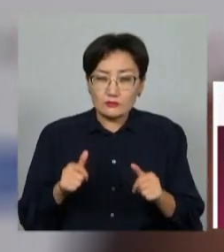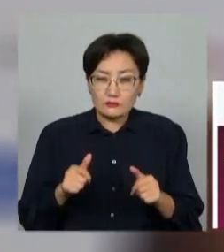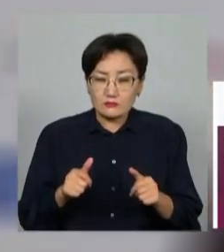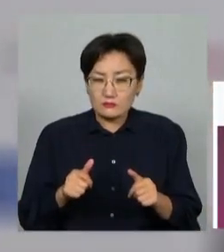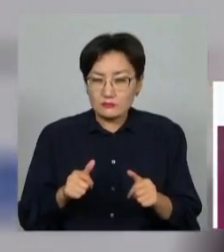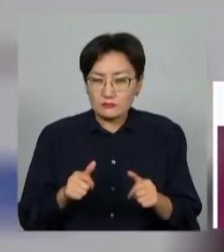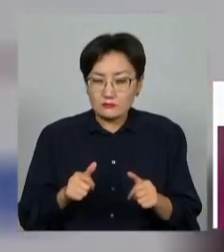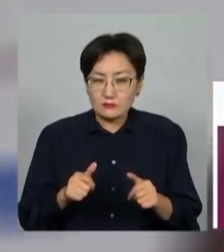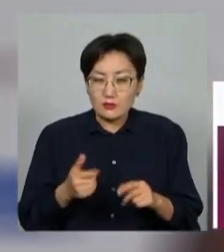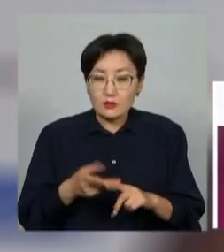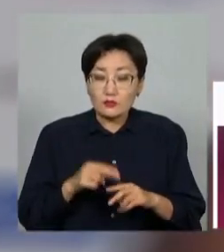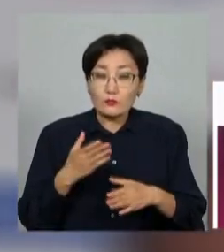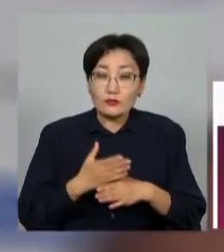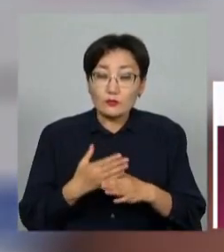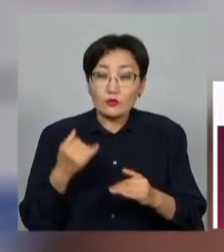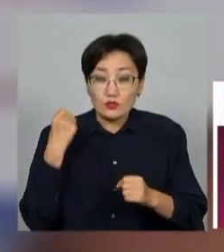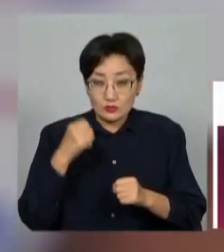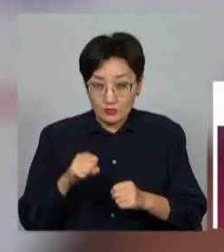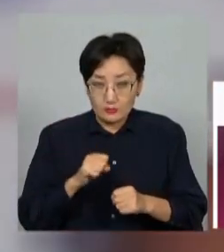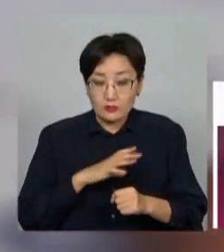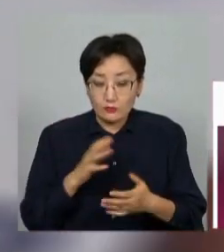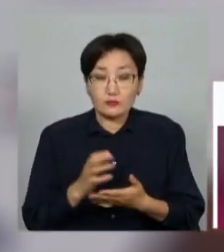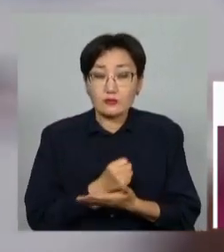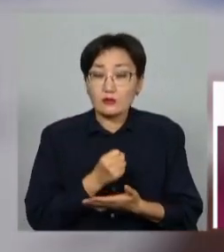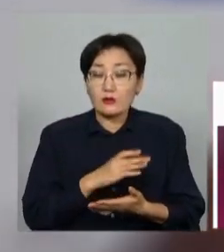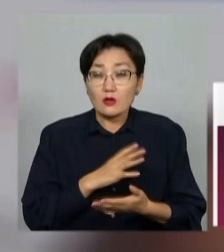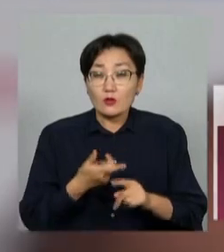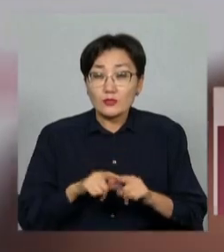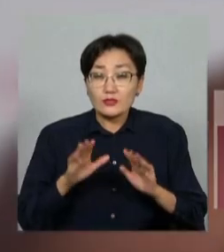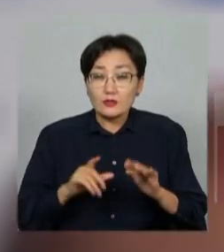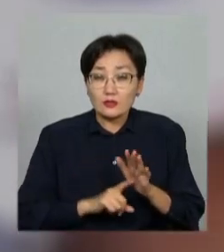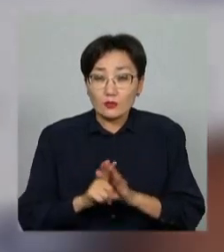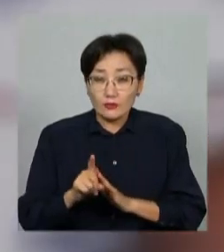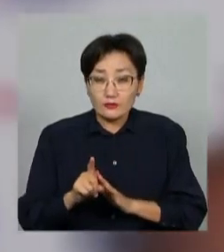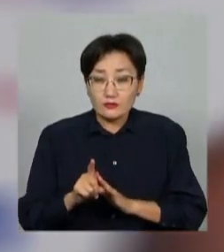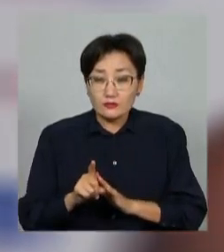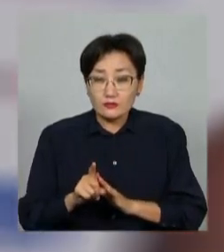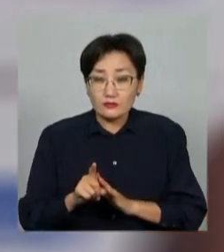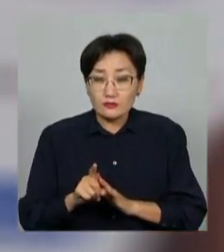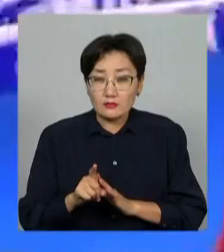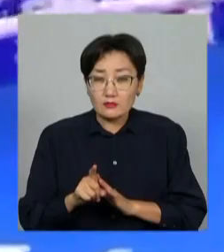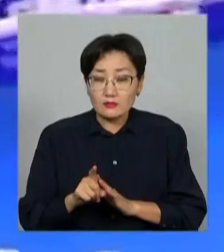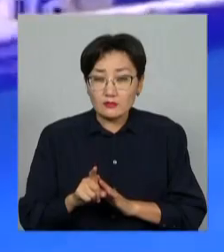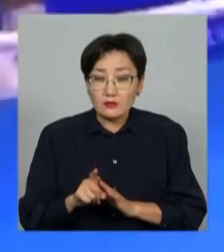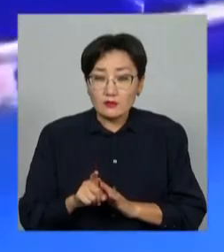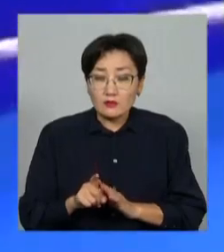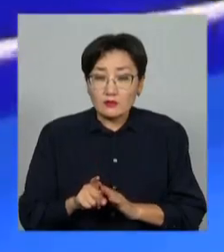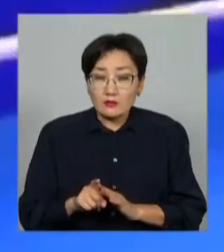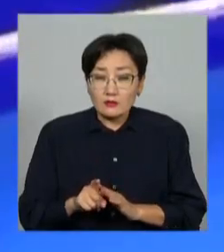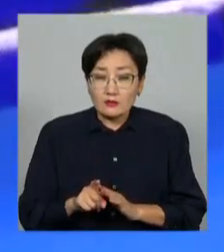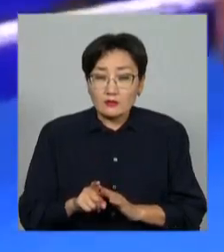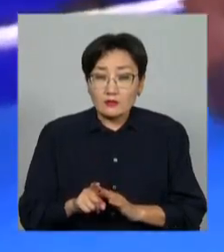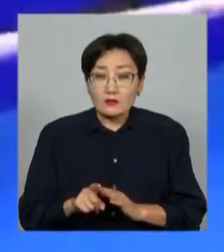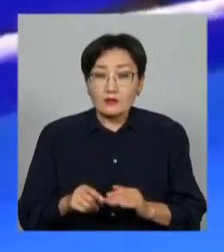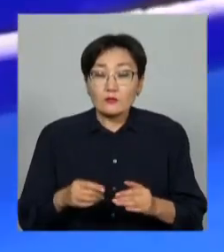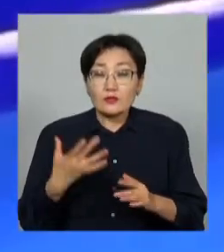берді. Солардың арқасында бүгін жеңіске жеттім. Енді бұл тек қана басы ғой. Алдында қаншама жекпе-жек бар.